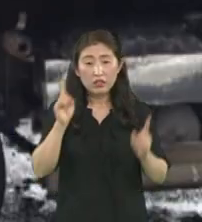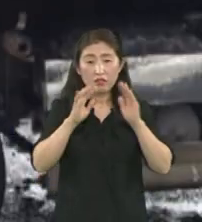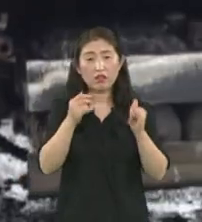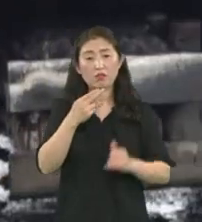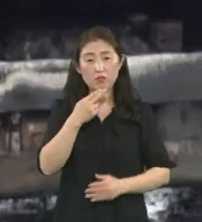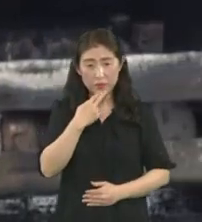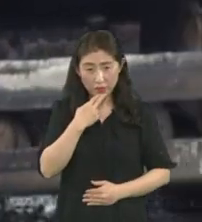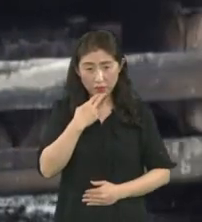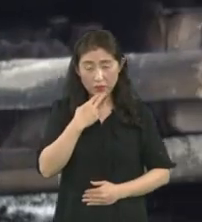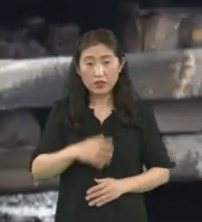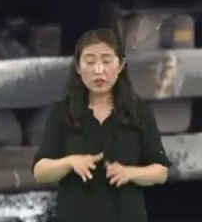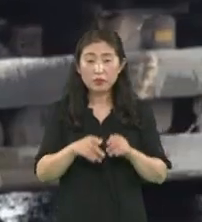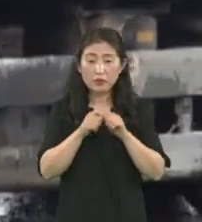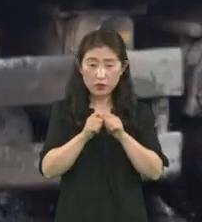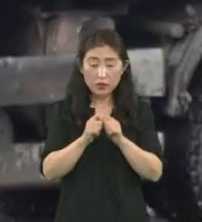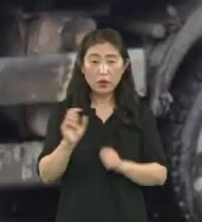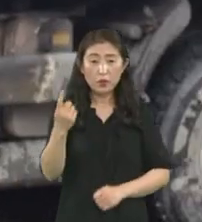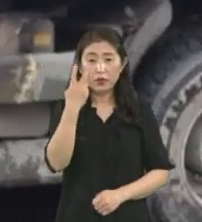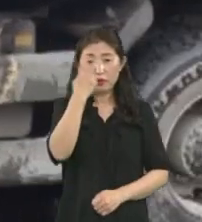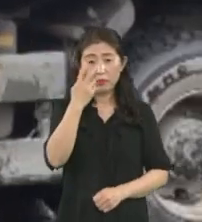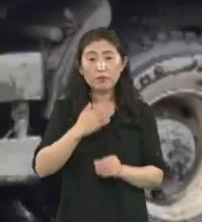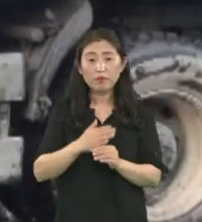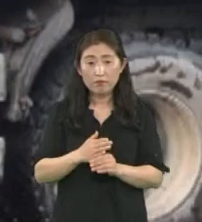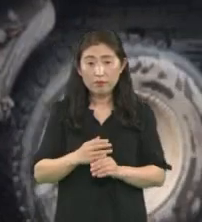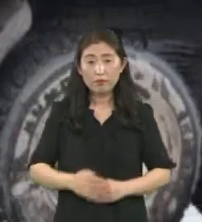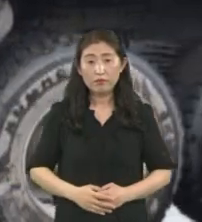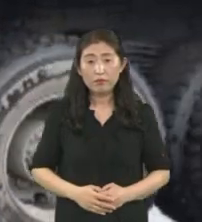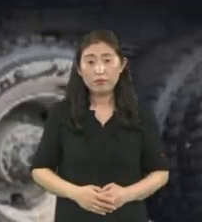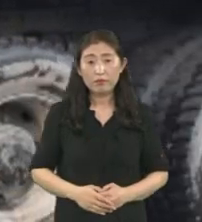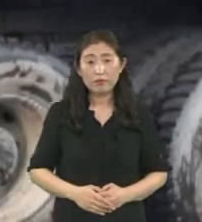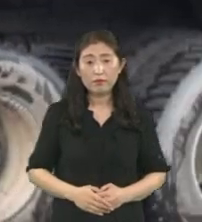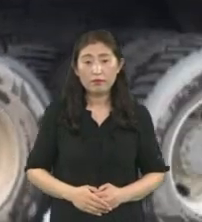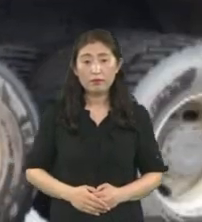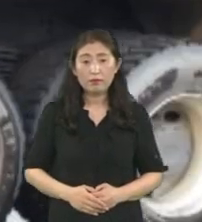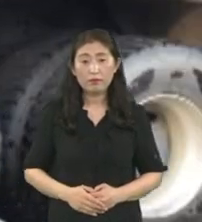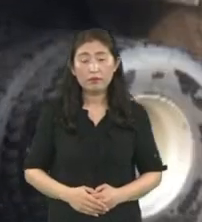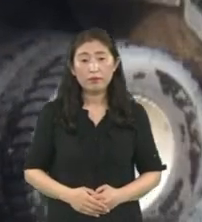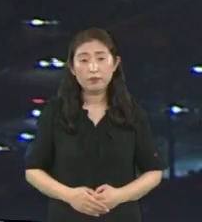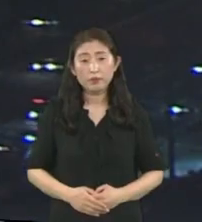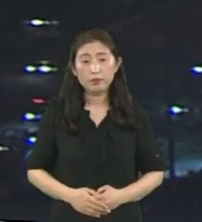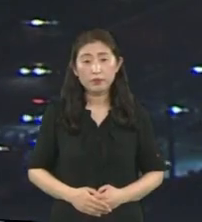사람은 없었으며 경찰은 정확한 화재 원인을 조사 중입니다.